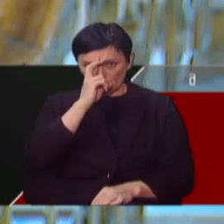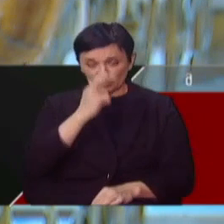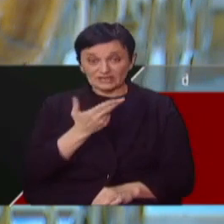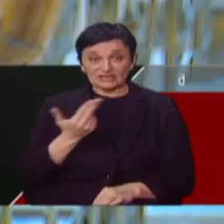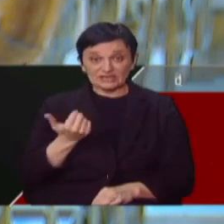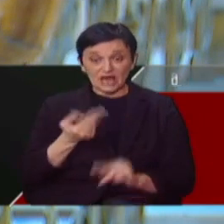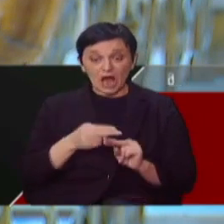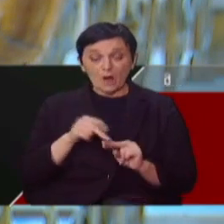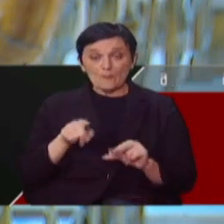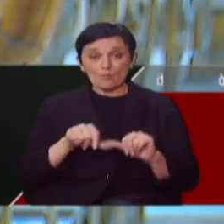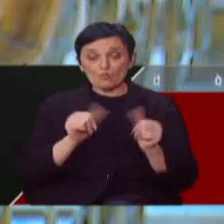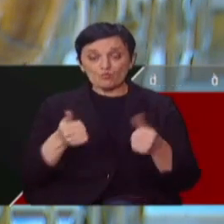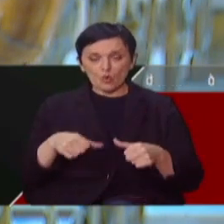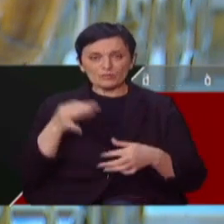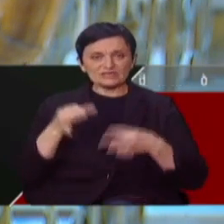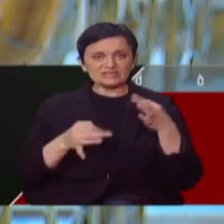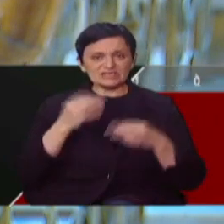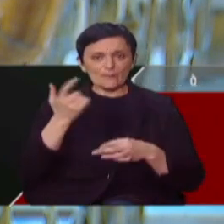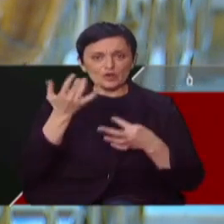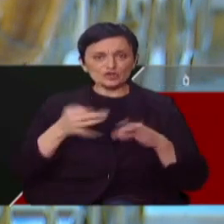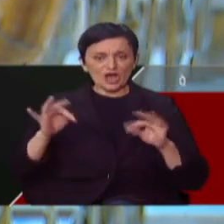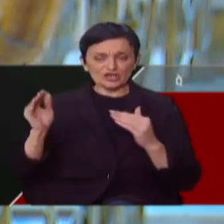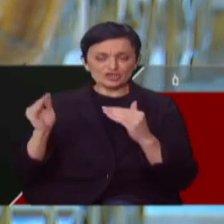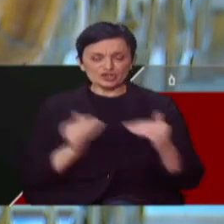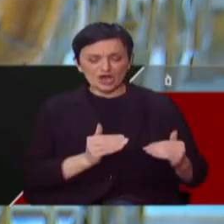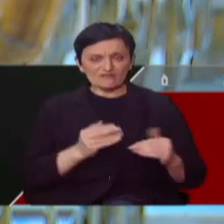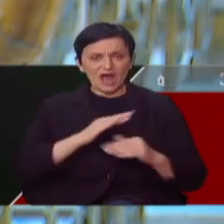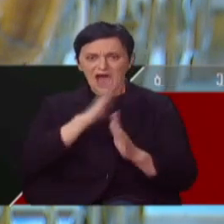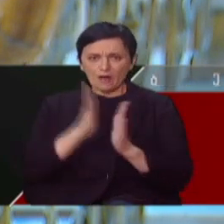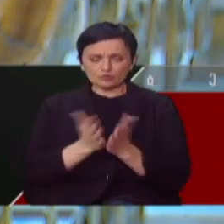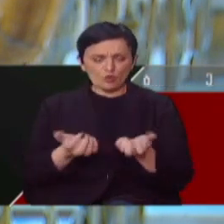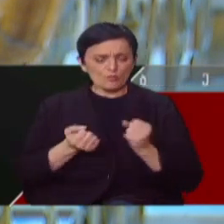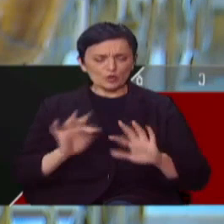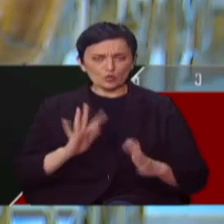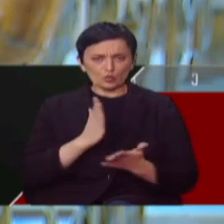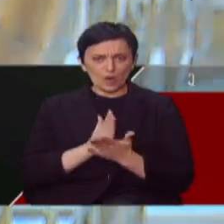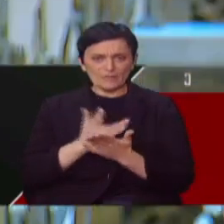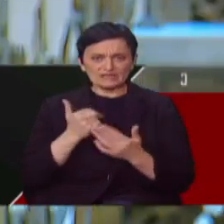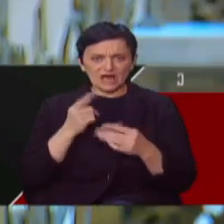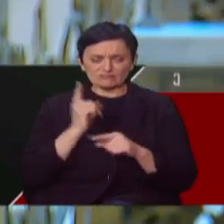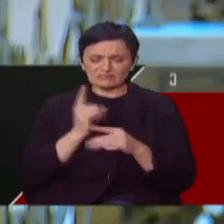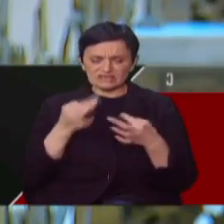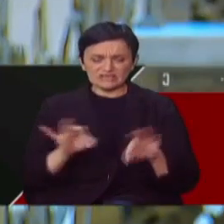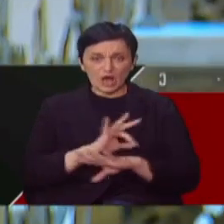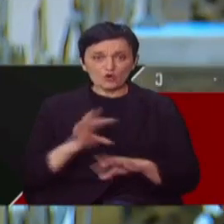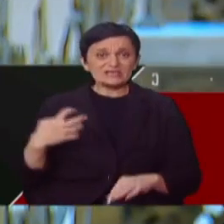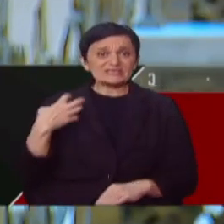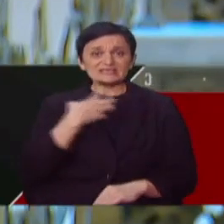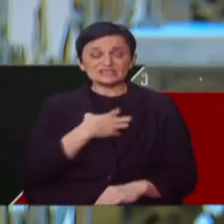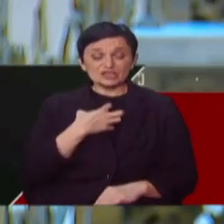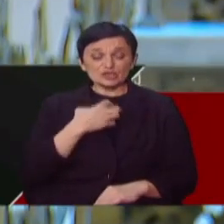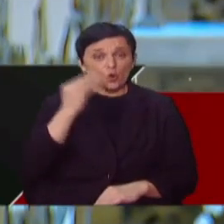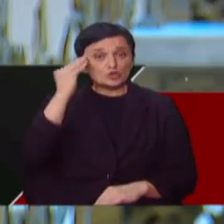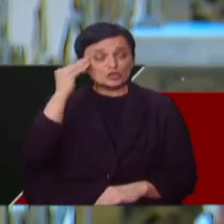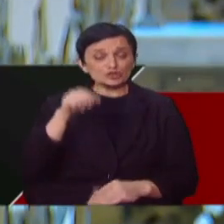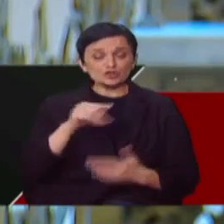და ამ ფორმით სასამართლო დამოუკიდებლობის შეკვეცა, რაც არის აბსოლუტურად მიუღებელი და დაუშვებელი. ძირეულ შინაარსი რაც არის ამის,